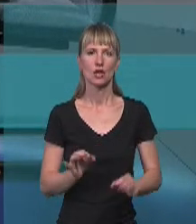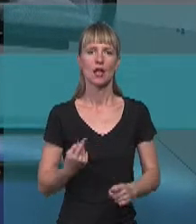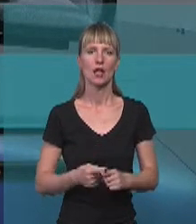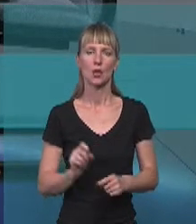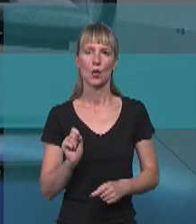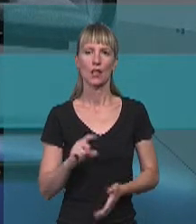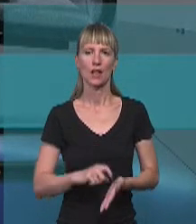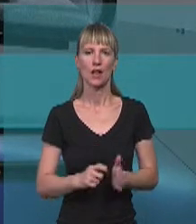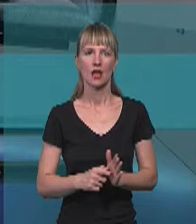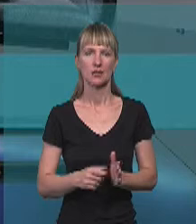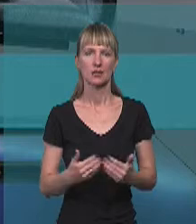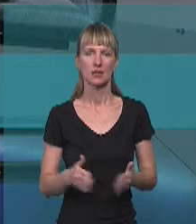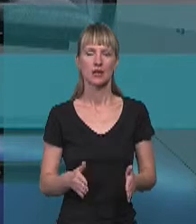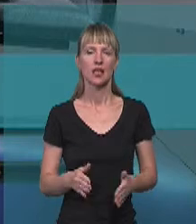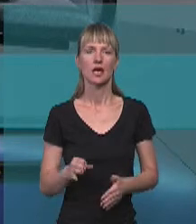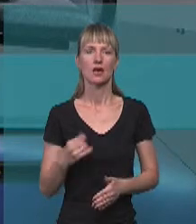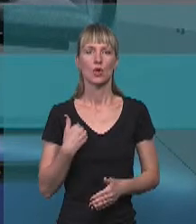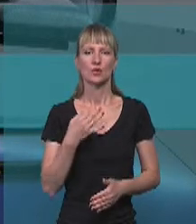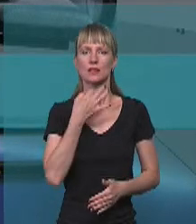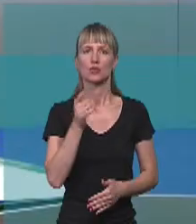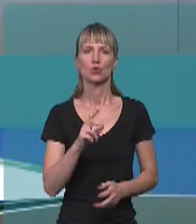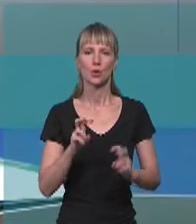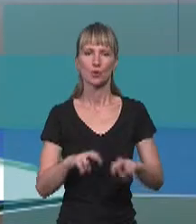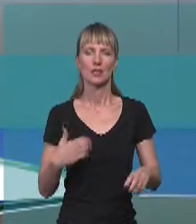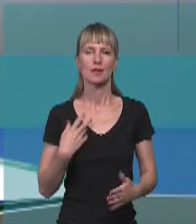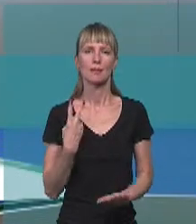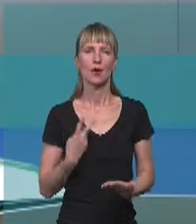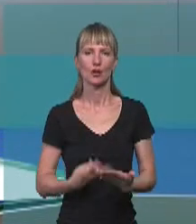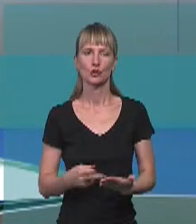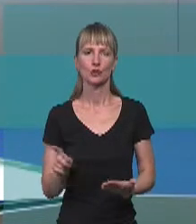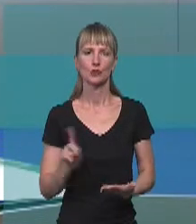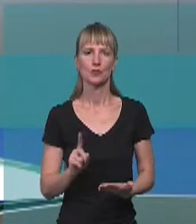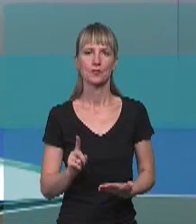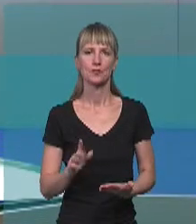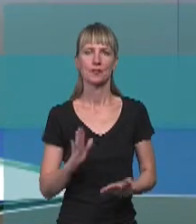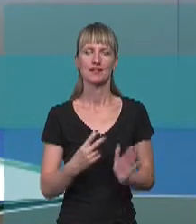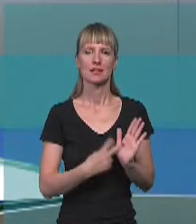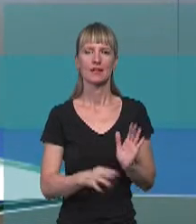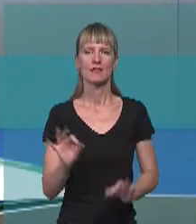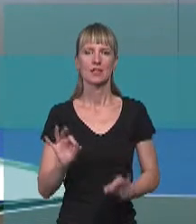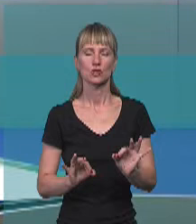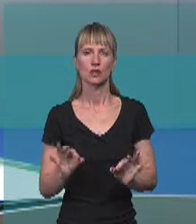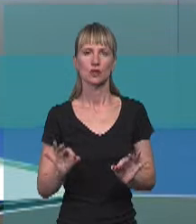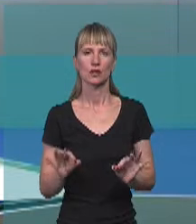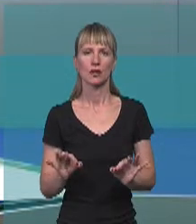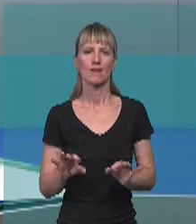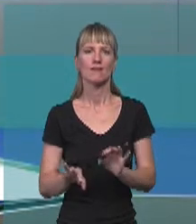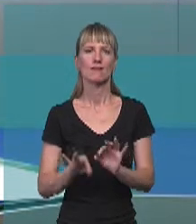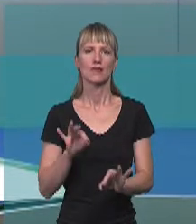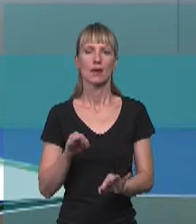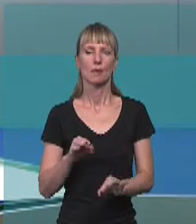це 11-класники. Ну, я хочу сказати, що дослідження наші показують, що в 70%